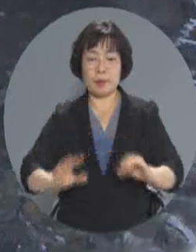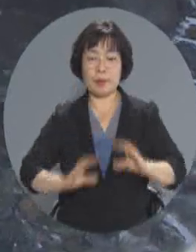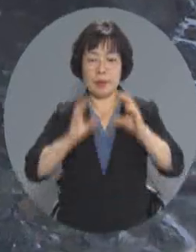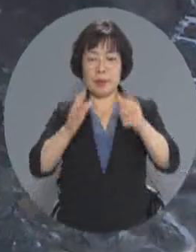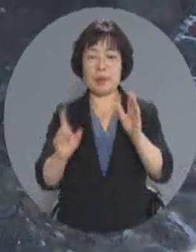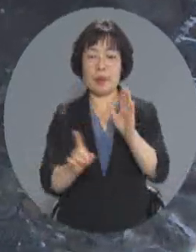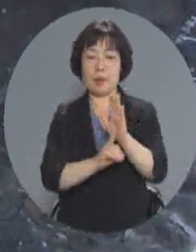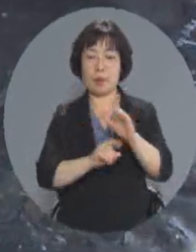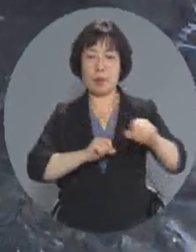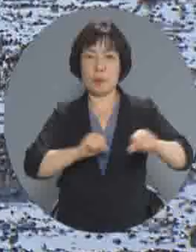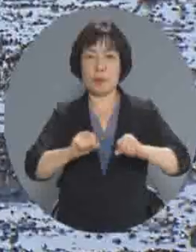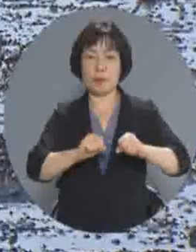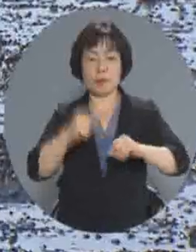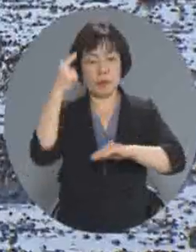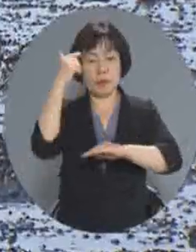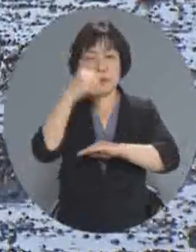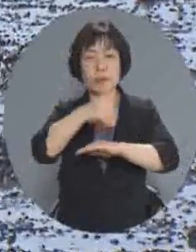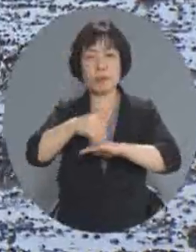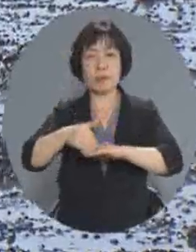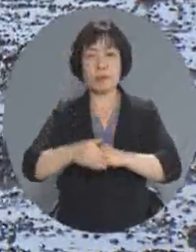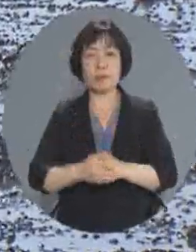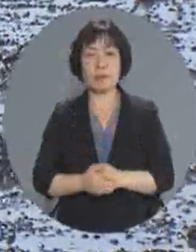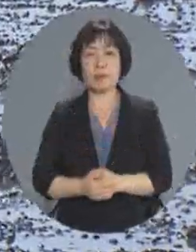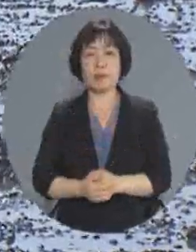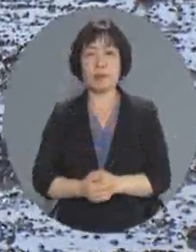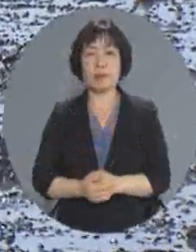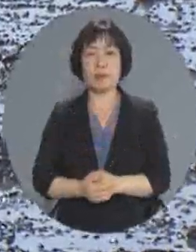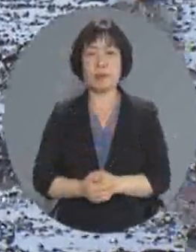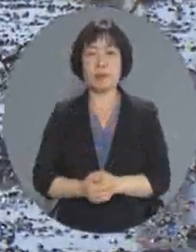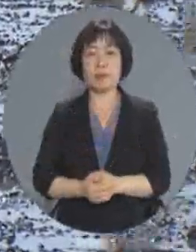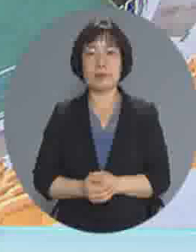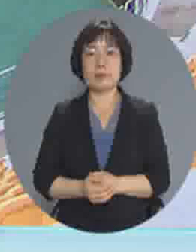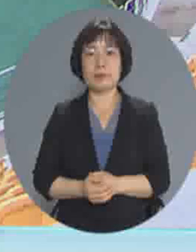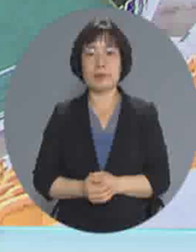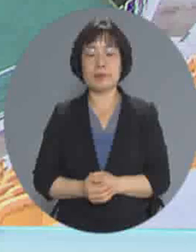홍보 마케팅에 나설 예정입니다.